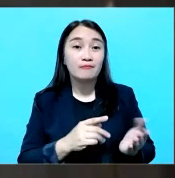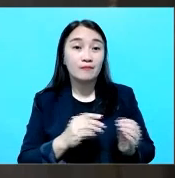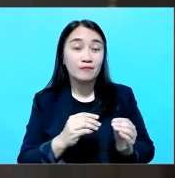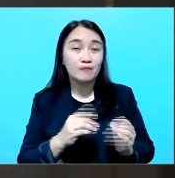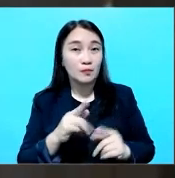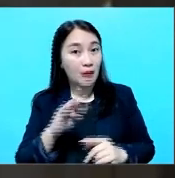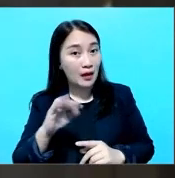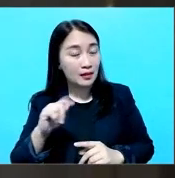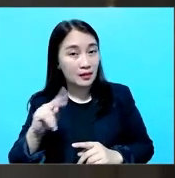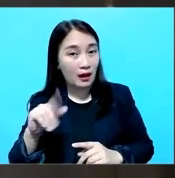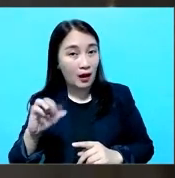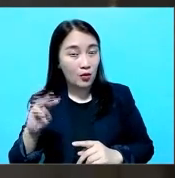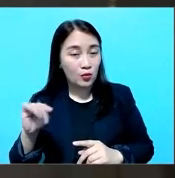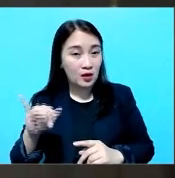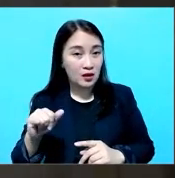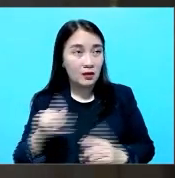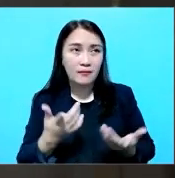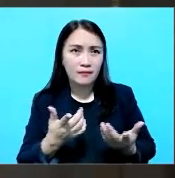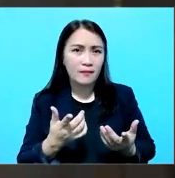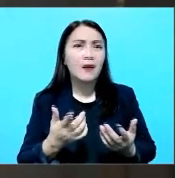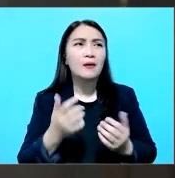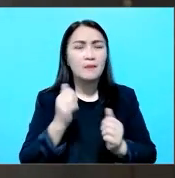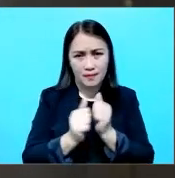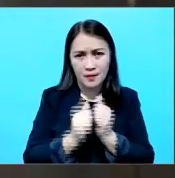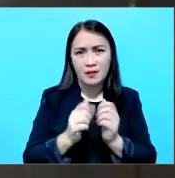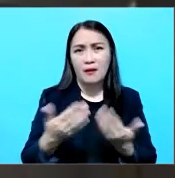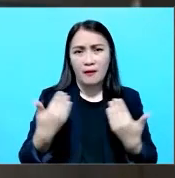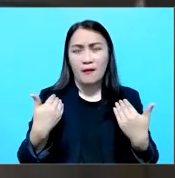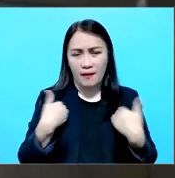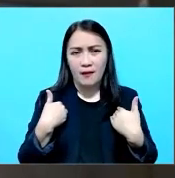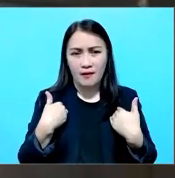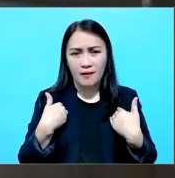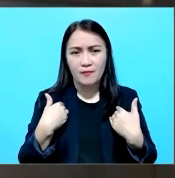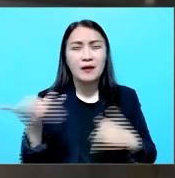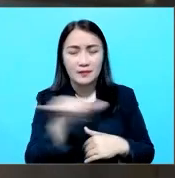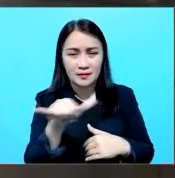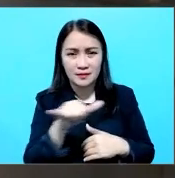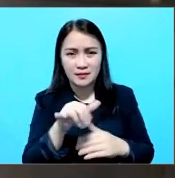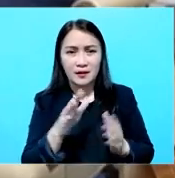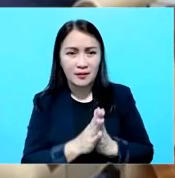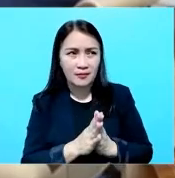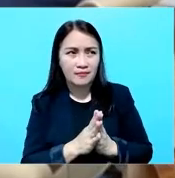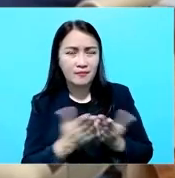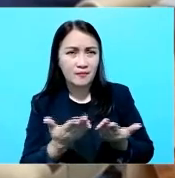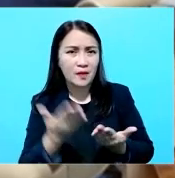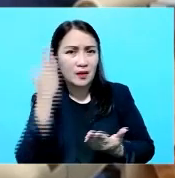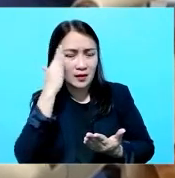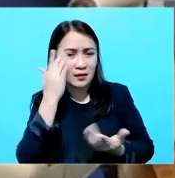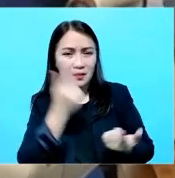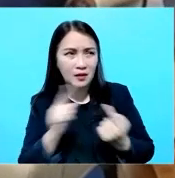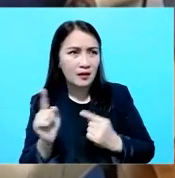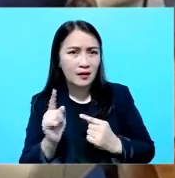na parehong interpretasyon ng US Pentagon at ng US Congress sa aspetong ito. Dahil anumang military attack na gagawin ng Amerika